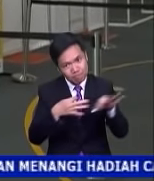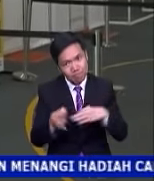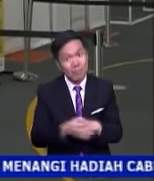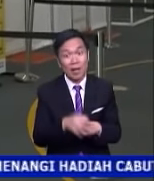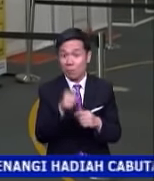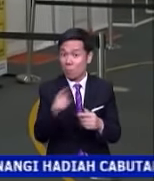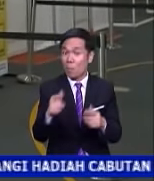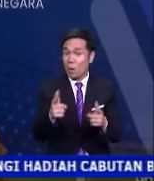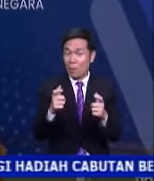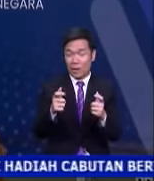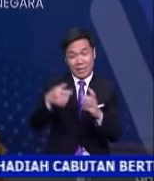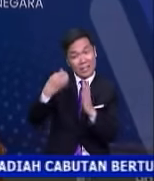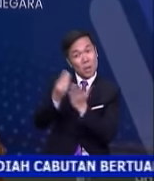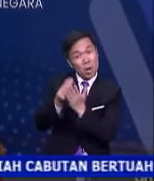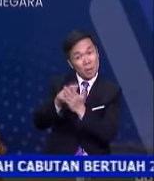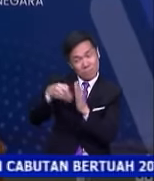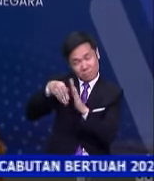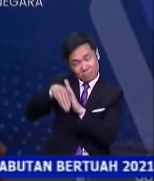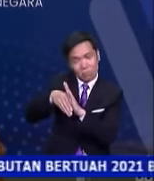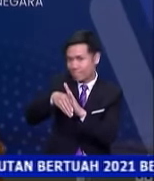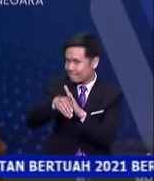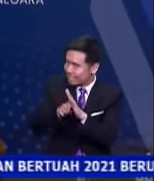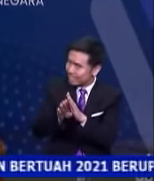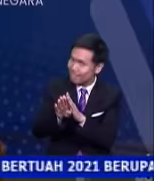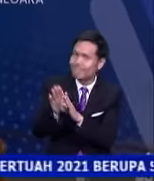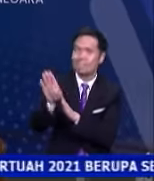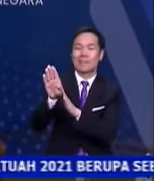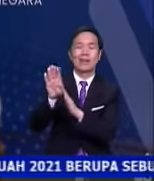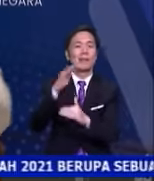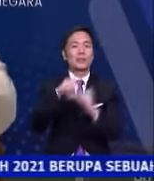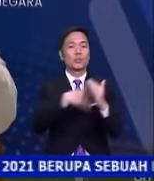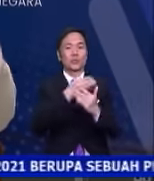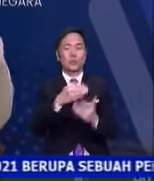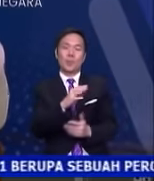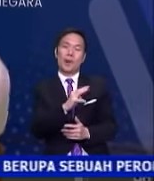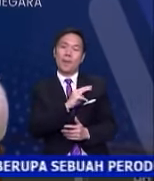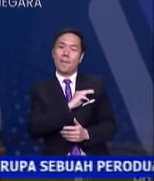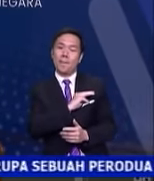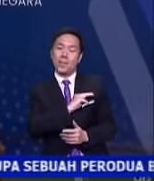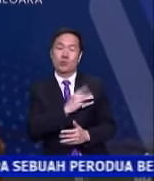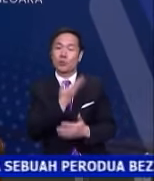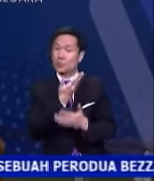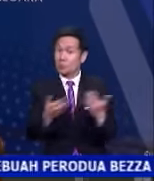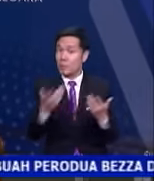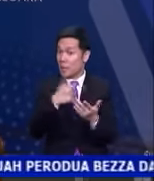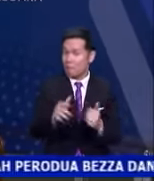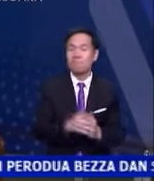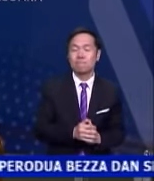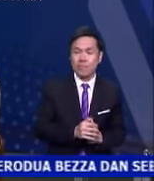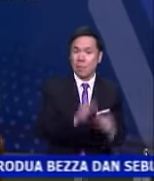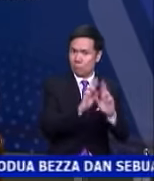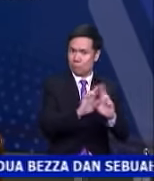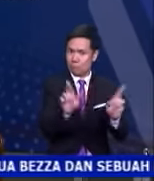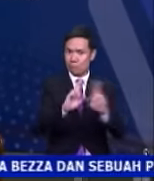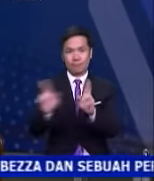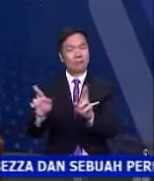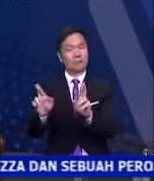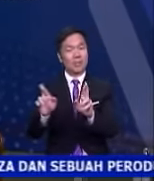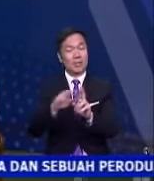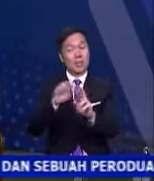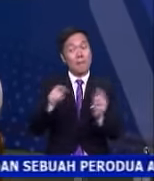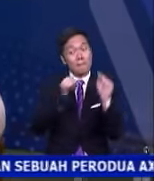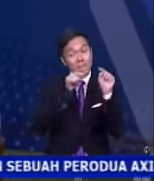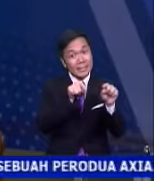akan dapat pulihkan ekonomi lagi. So, jadi kementerian-kementerian semua telah mobilize jentera-jentera kerajaan untuk sampai ke akar